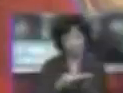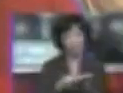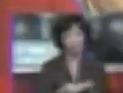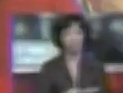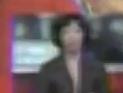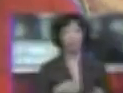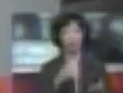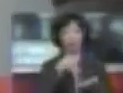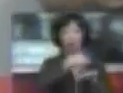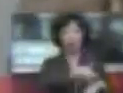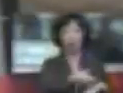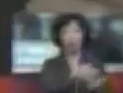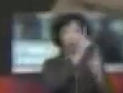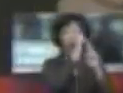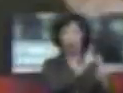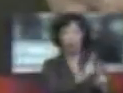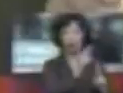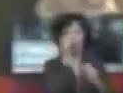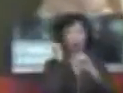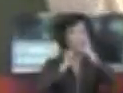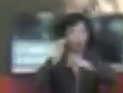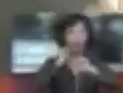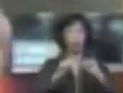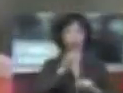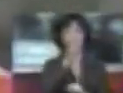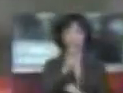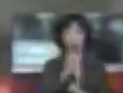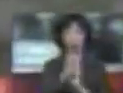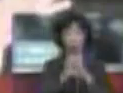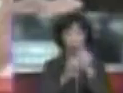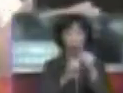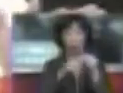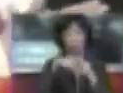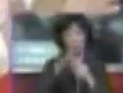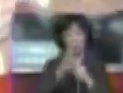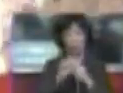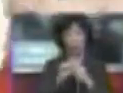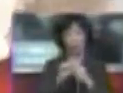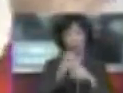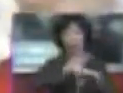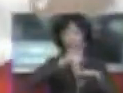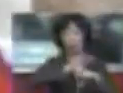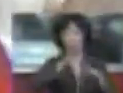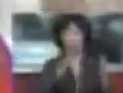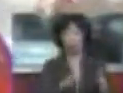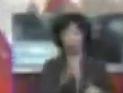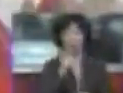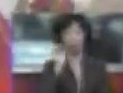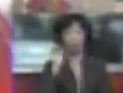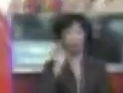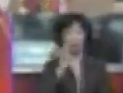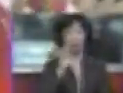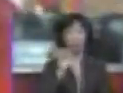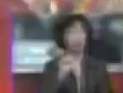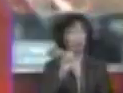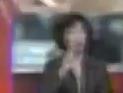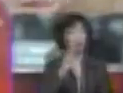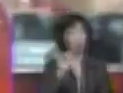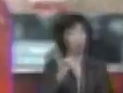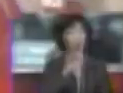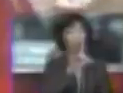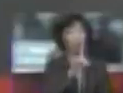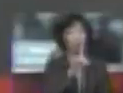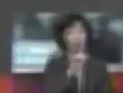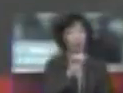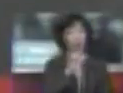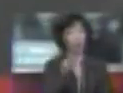Itinanggal bilang honorary alumnus ng University of the East ang PBA Hall of Famer coach na si Virgilio Baby Dalupa. 15 ang PBA